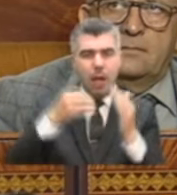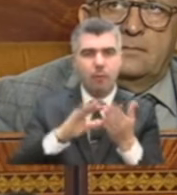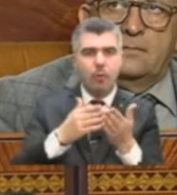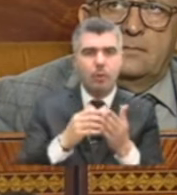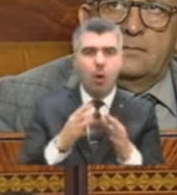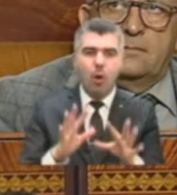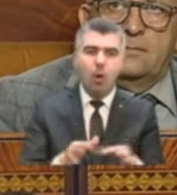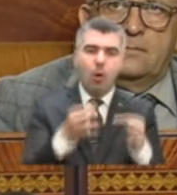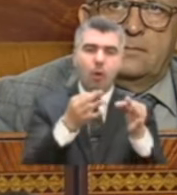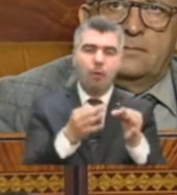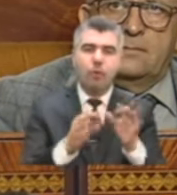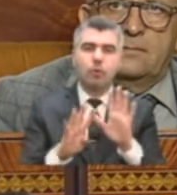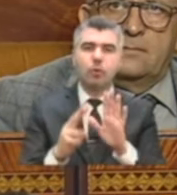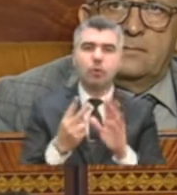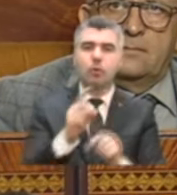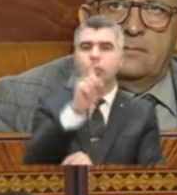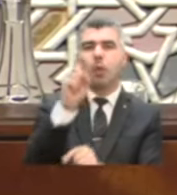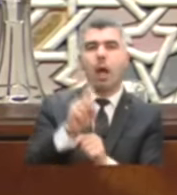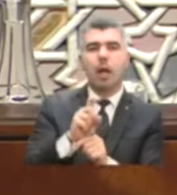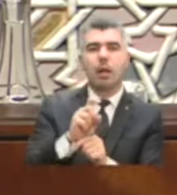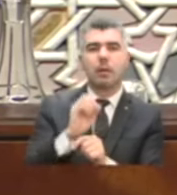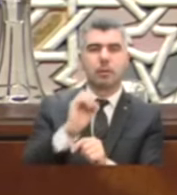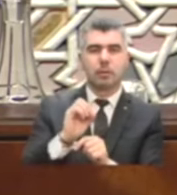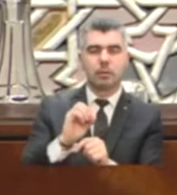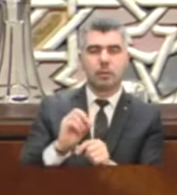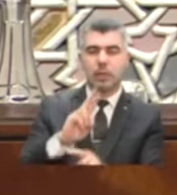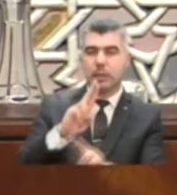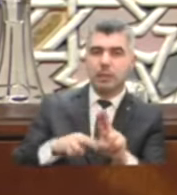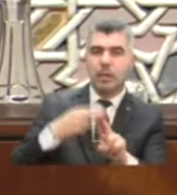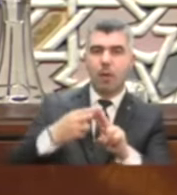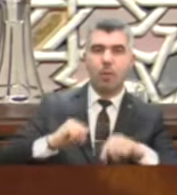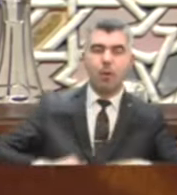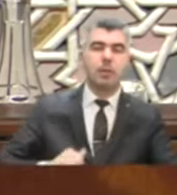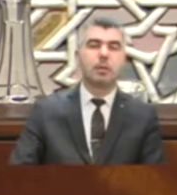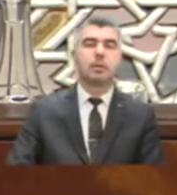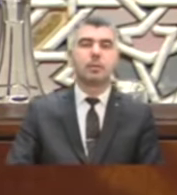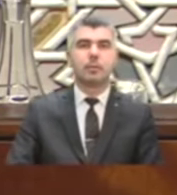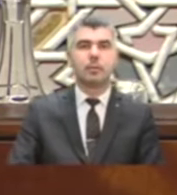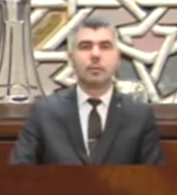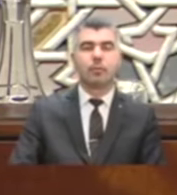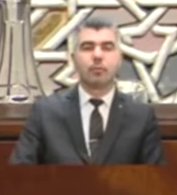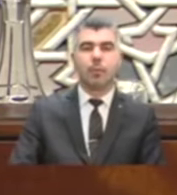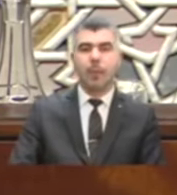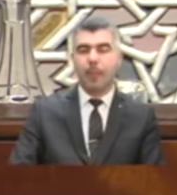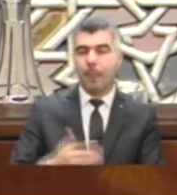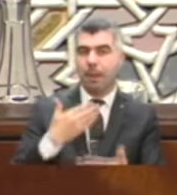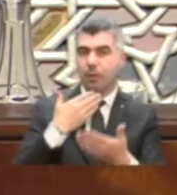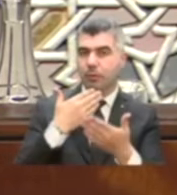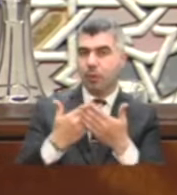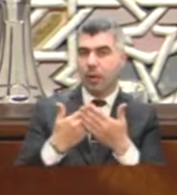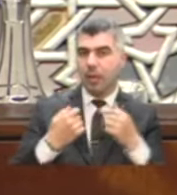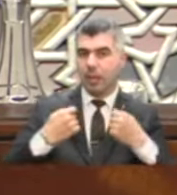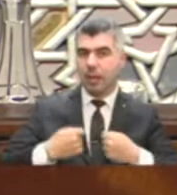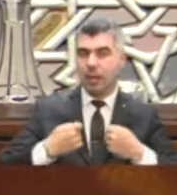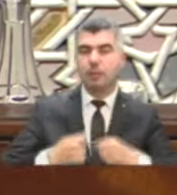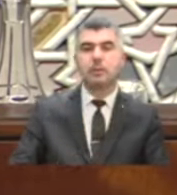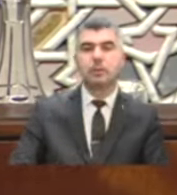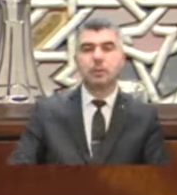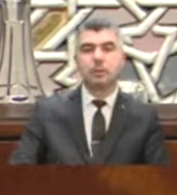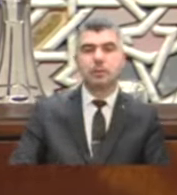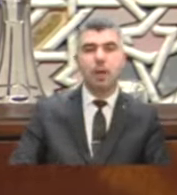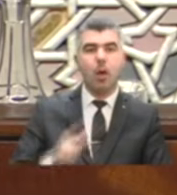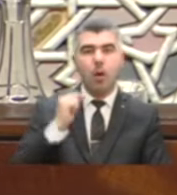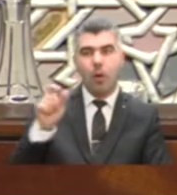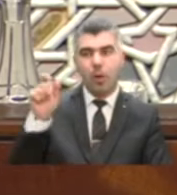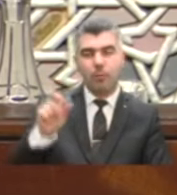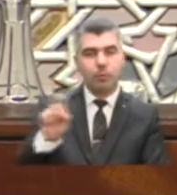الدول الكتاب نسائلكم. جواب سيد الوزير. شكرا سيد رئيس، شكرا سيد نائب على هذا